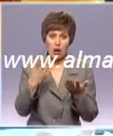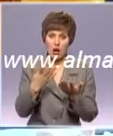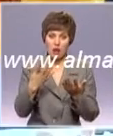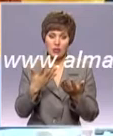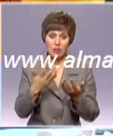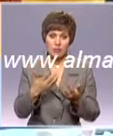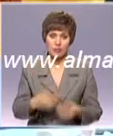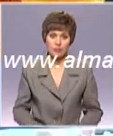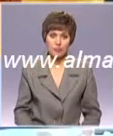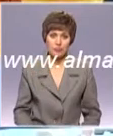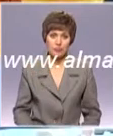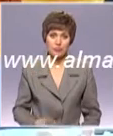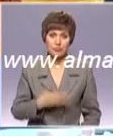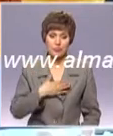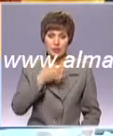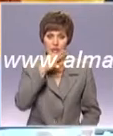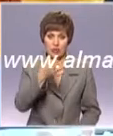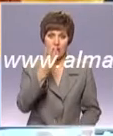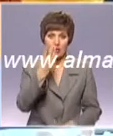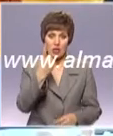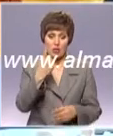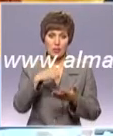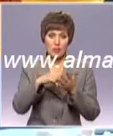мен сіздерге айтып кетейін, бір бөлме пәтеріміз